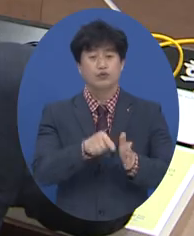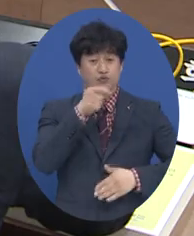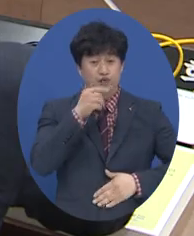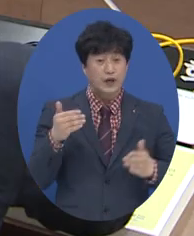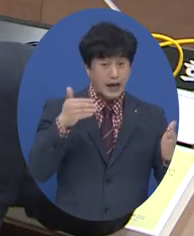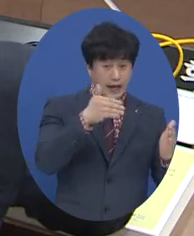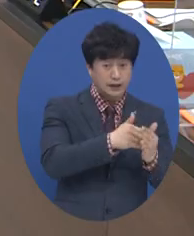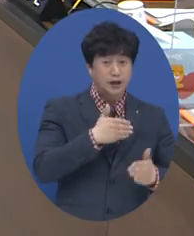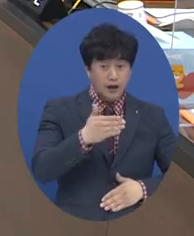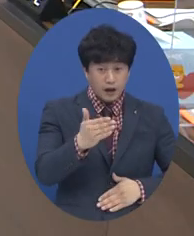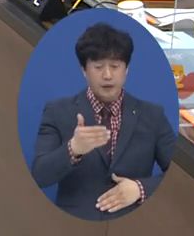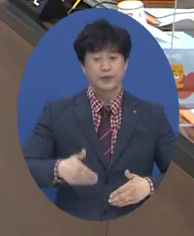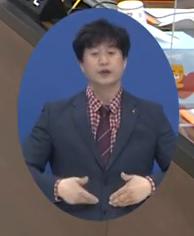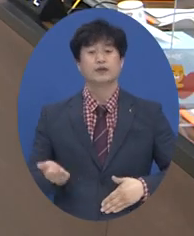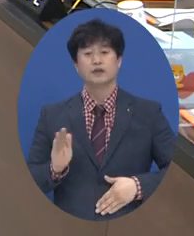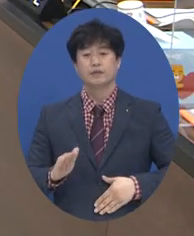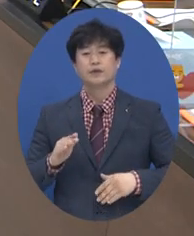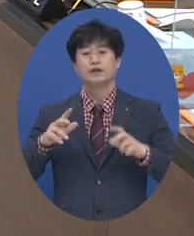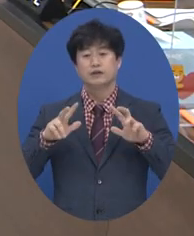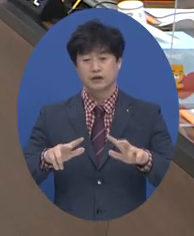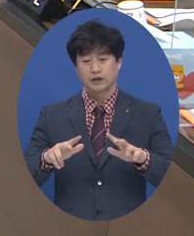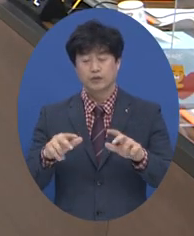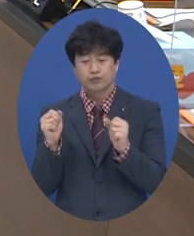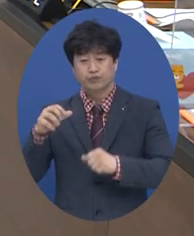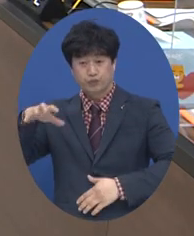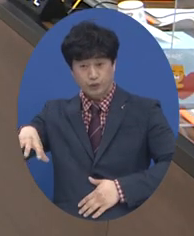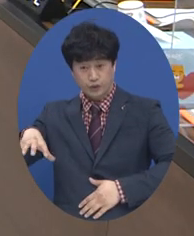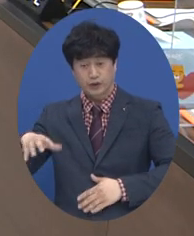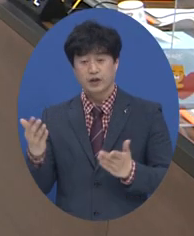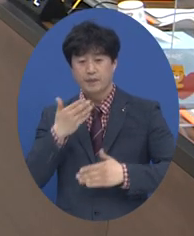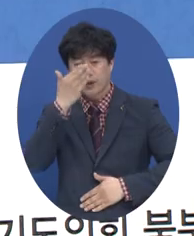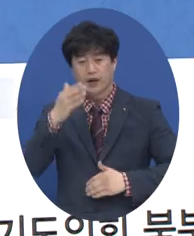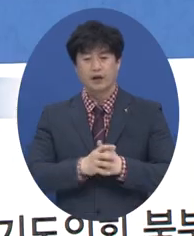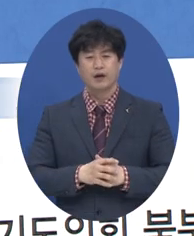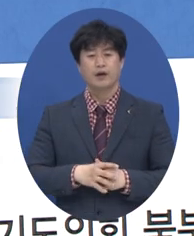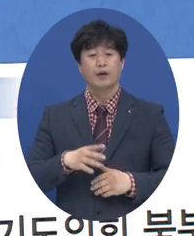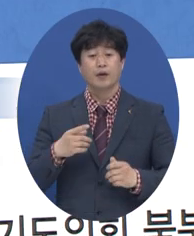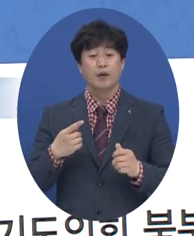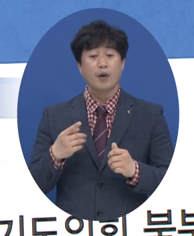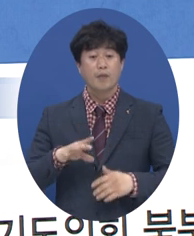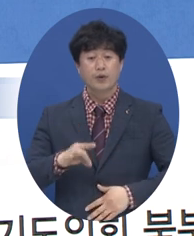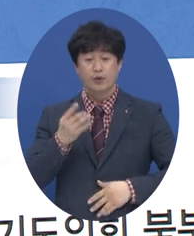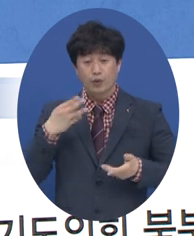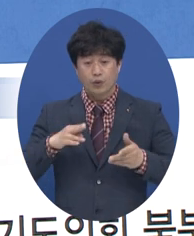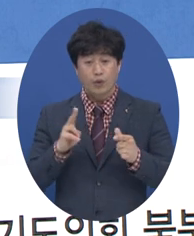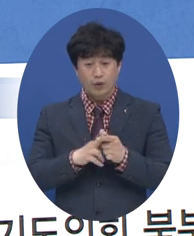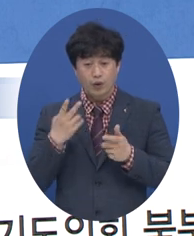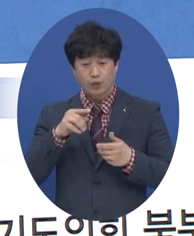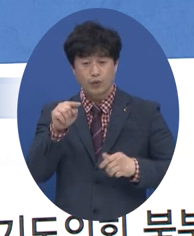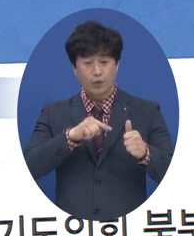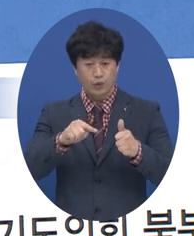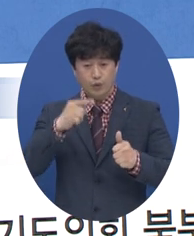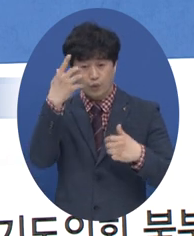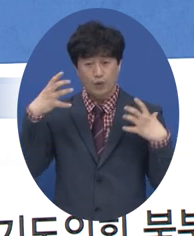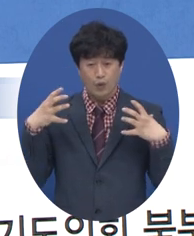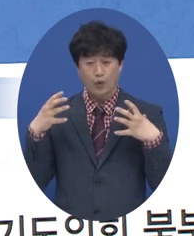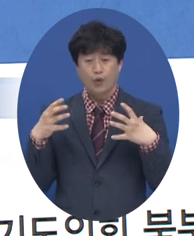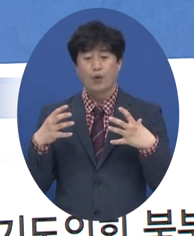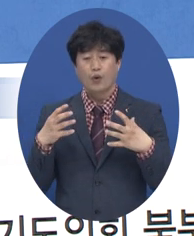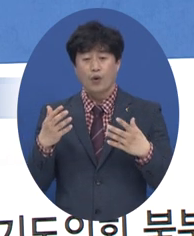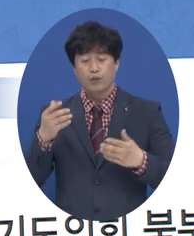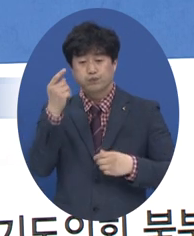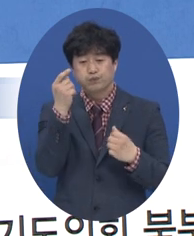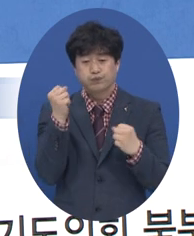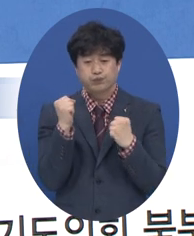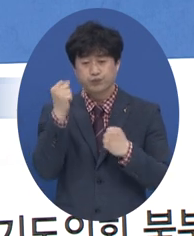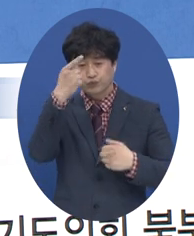이젠 의정부 북부 분원에서 업무를 볼 수 있게 됐습니다 우선 경기도와 경기도교육청 북부청사 실